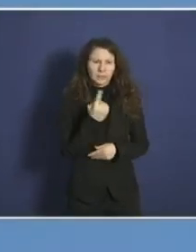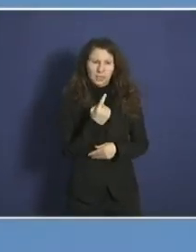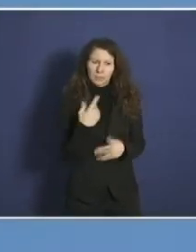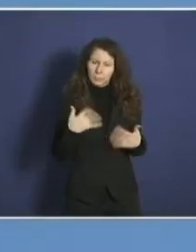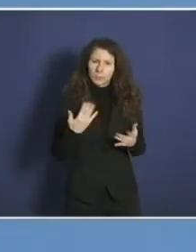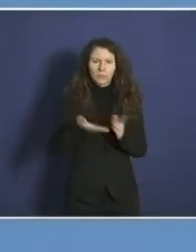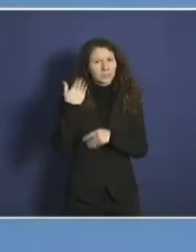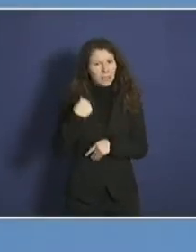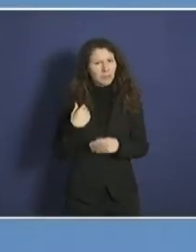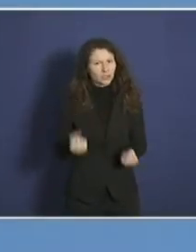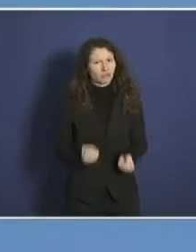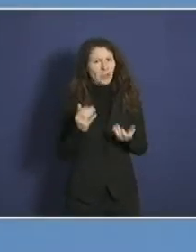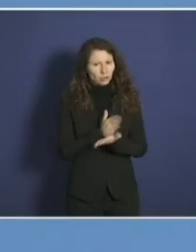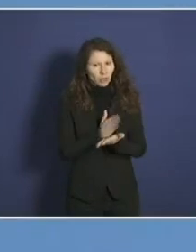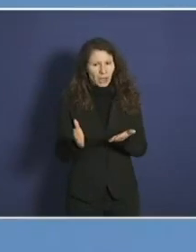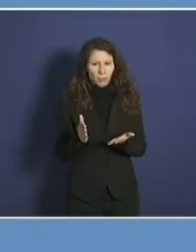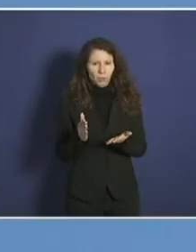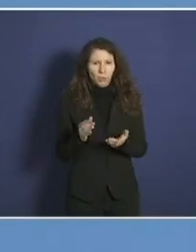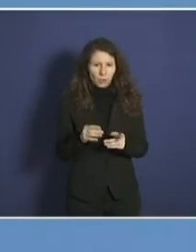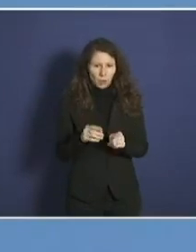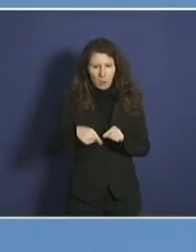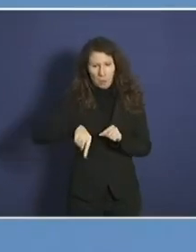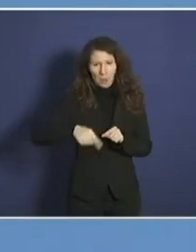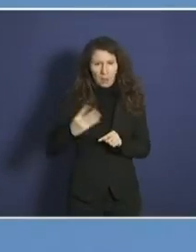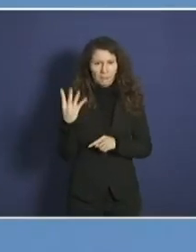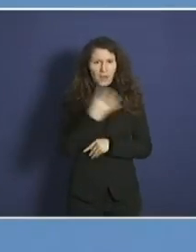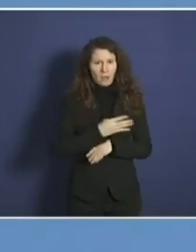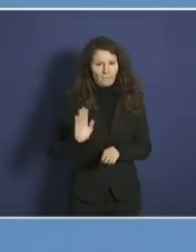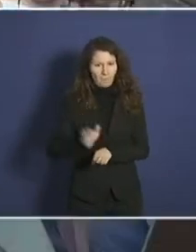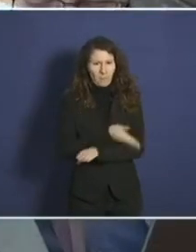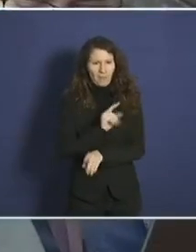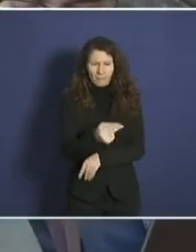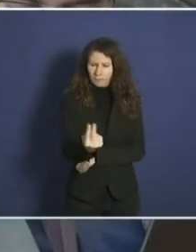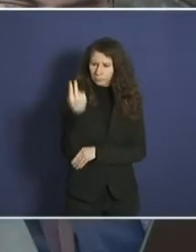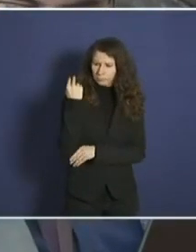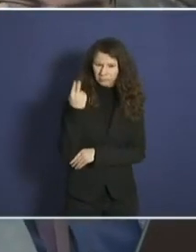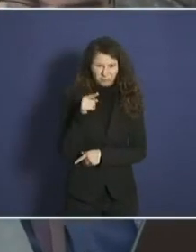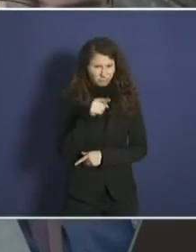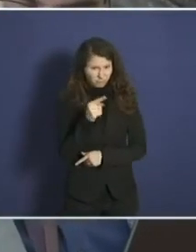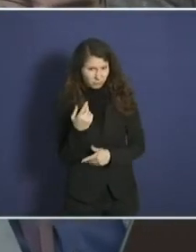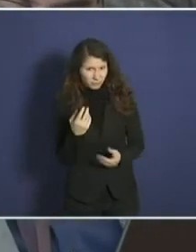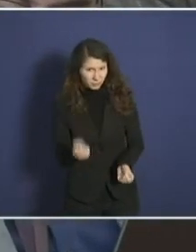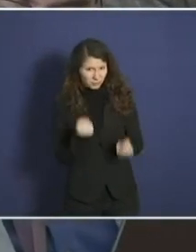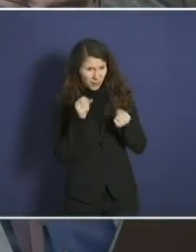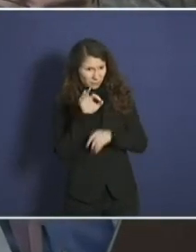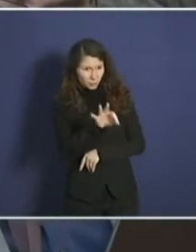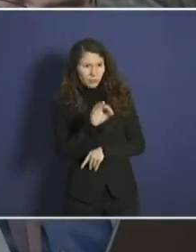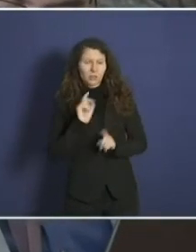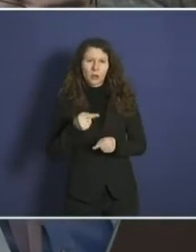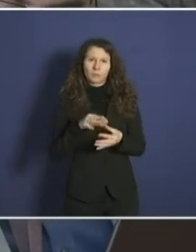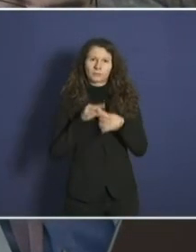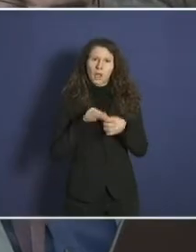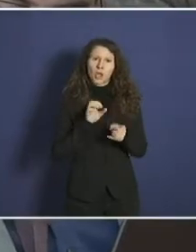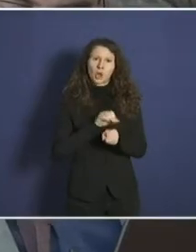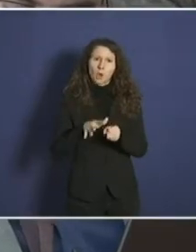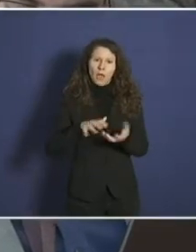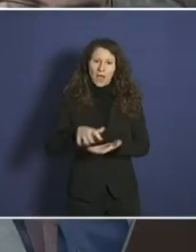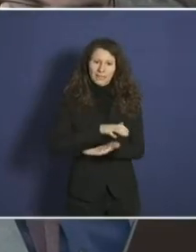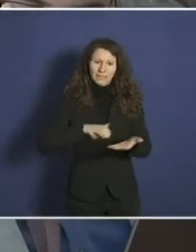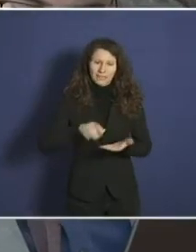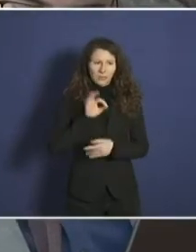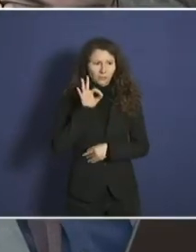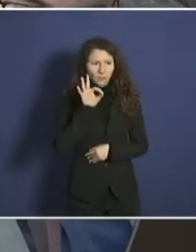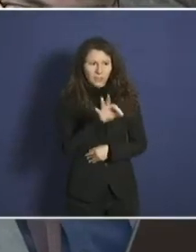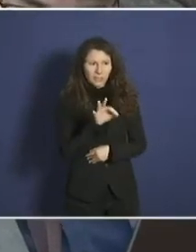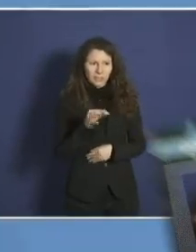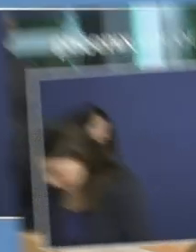Und in dem Zusammenhang auch die Frage, hat eigentlich die Corona-Krise Sie persönlich auch physisch und psychisch an Grenzen geführt, die Sie vorher in diesem Amt so nicht